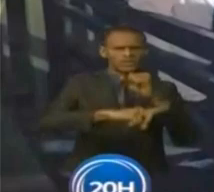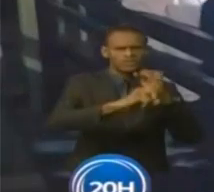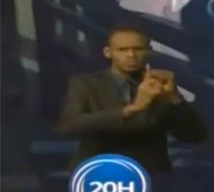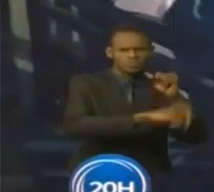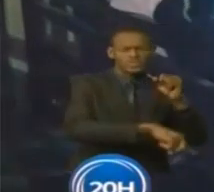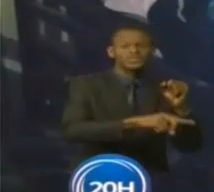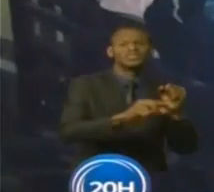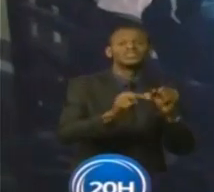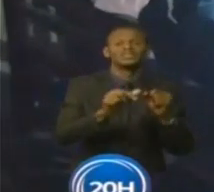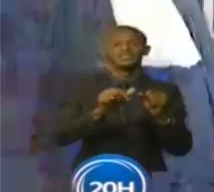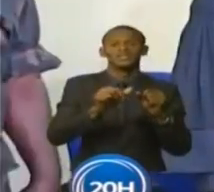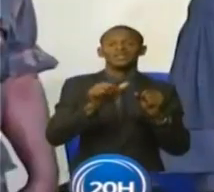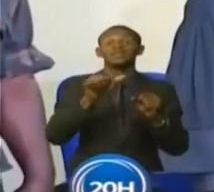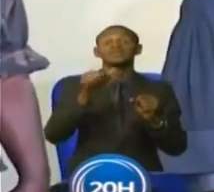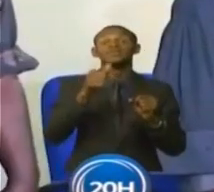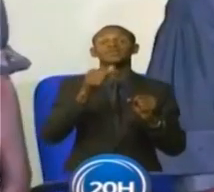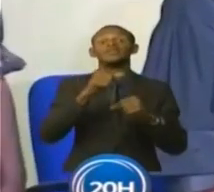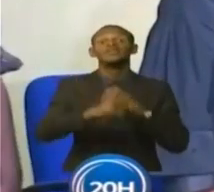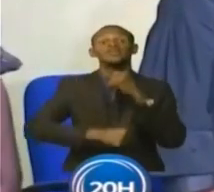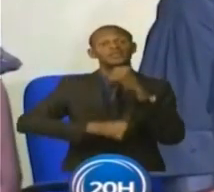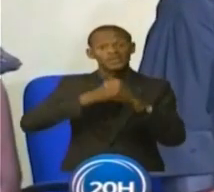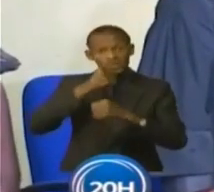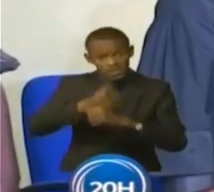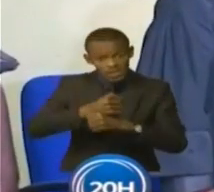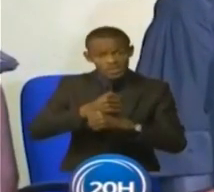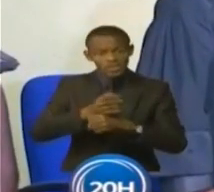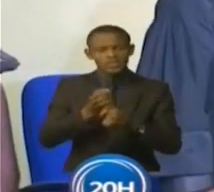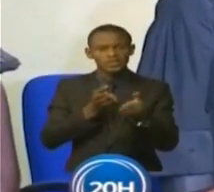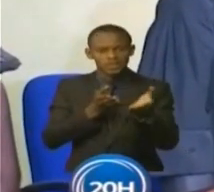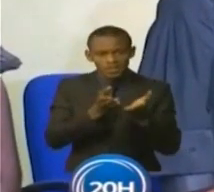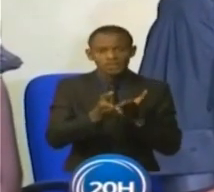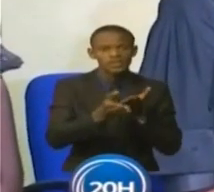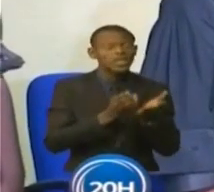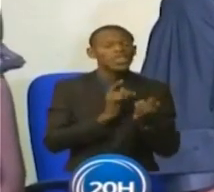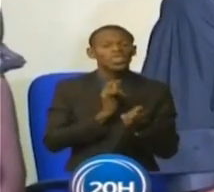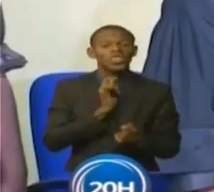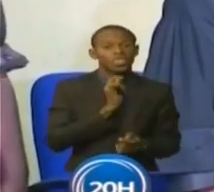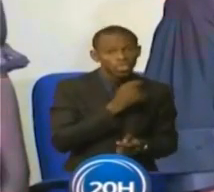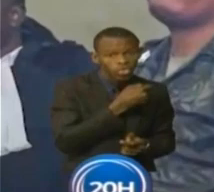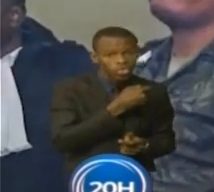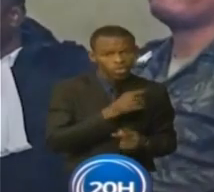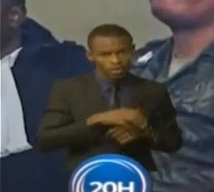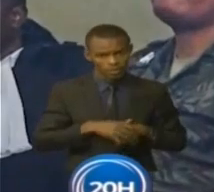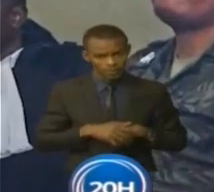servitude pénale principale. Signalons pour rappel que ces tueries avaient fait